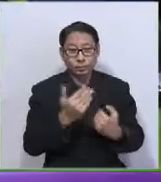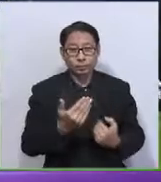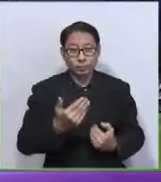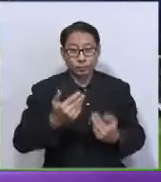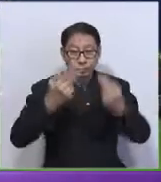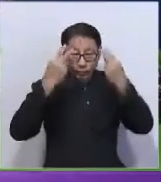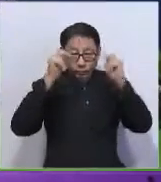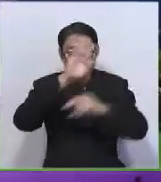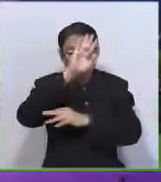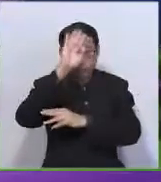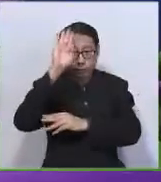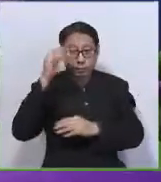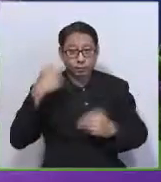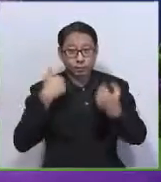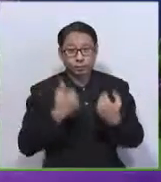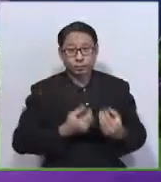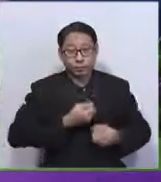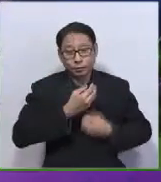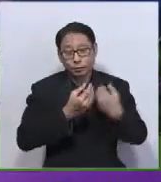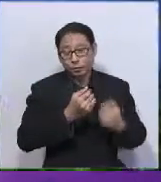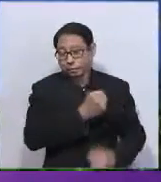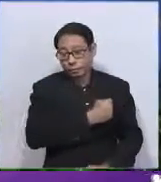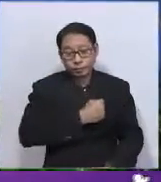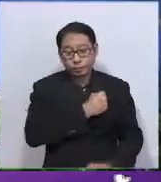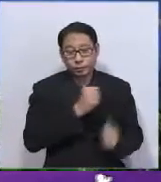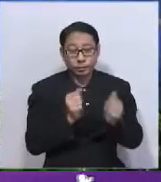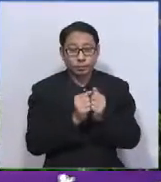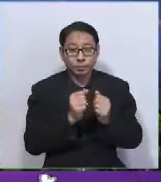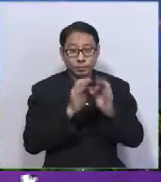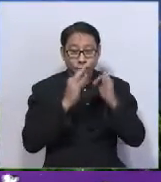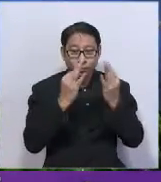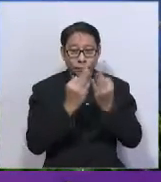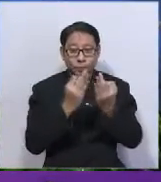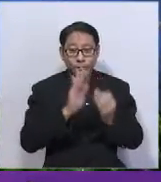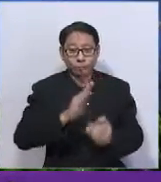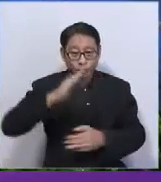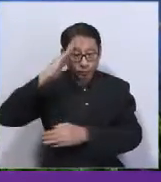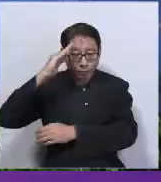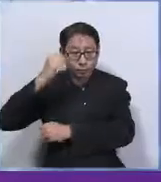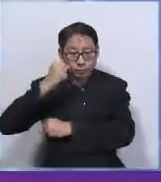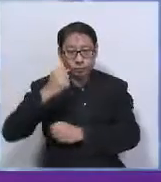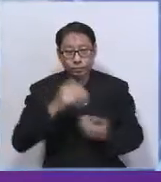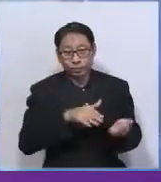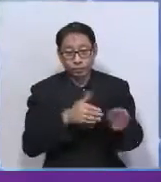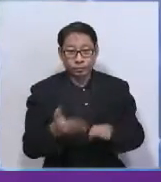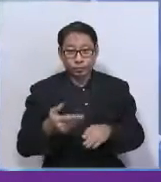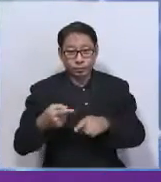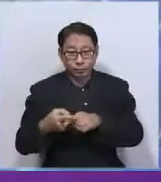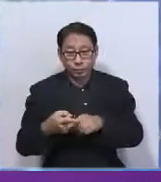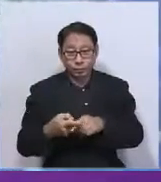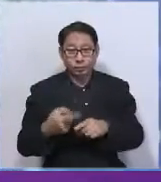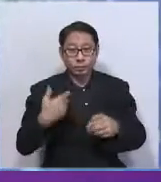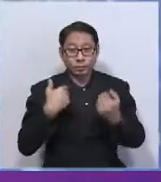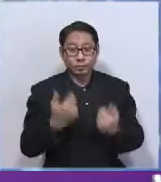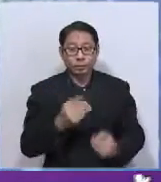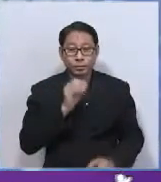เอกประยุทธ์จันทร์โอชานายกรัฐมนตรีแสดงความเสียใจอย่างยิ่งต่อครอบครัวของกำลังพลที่เสียชีวิตและบาดเจ็บโดยได้กำชับไปยังฝ่